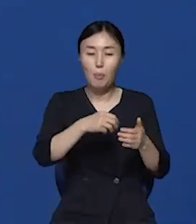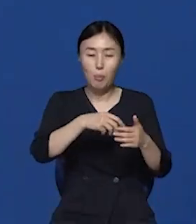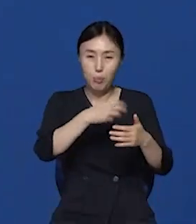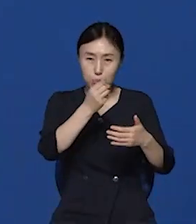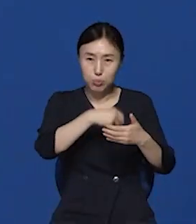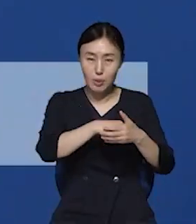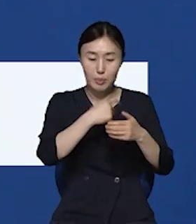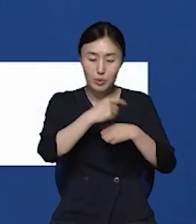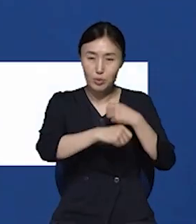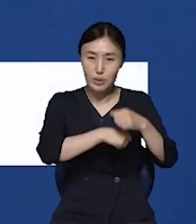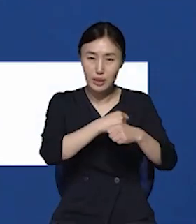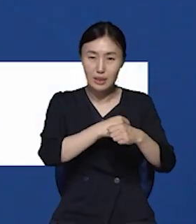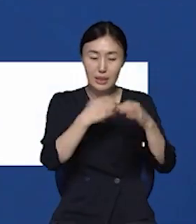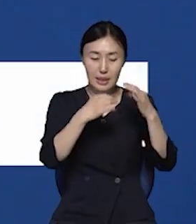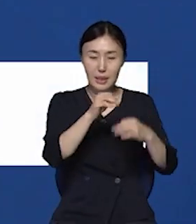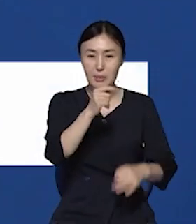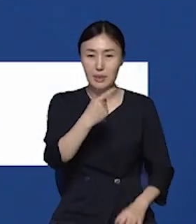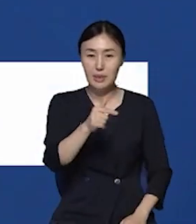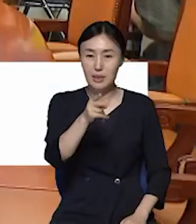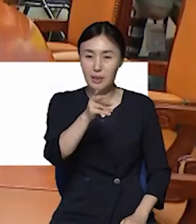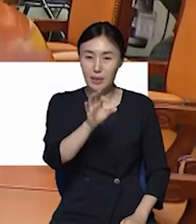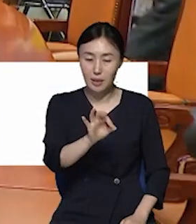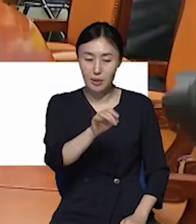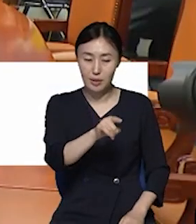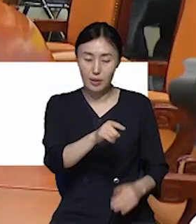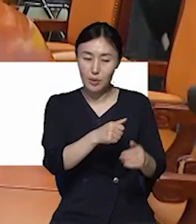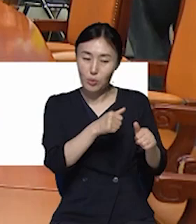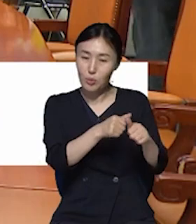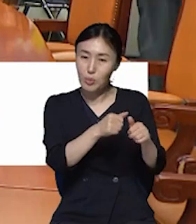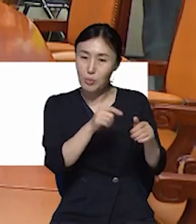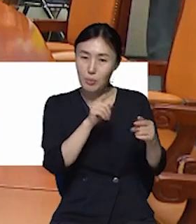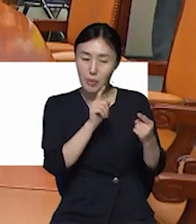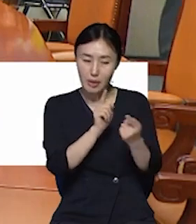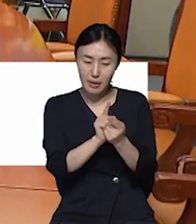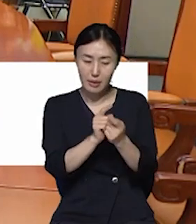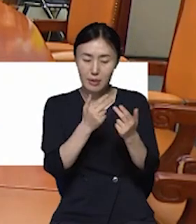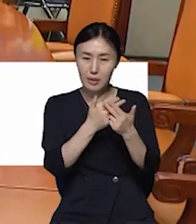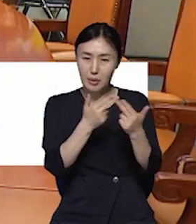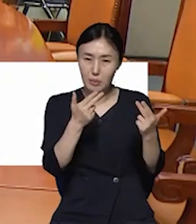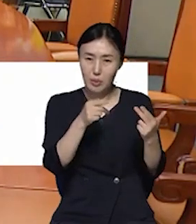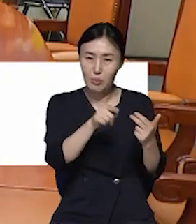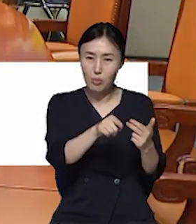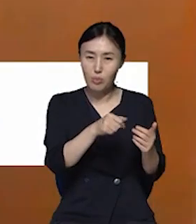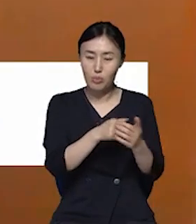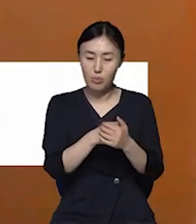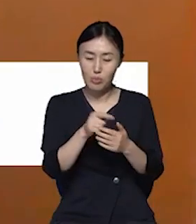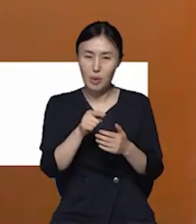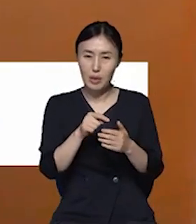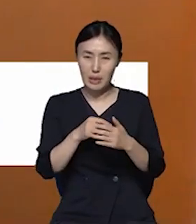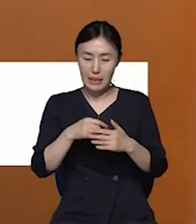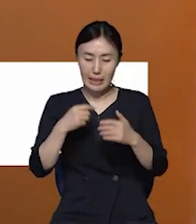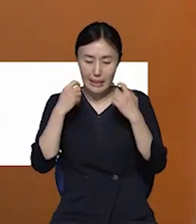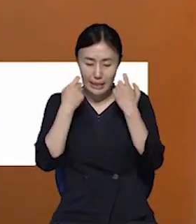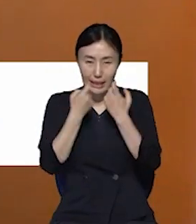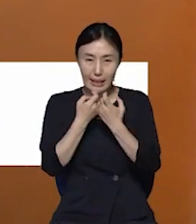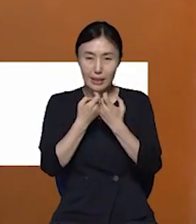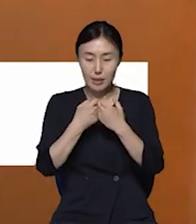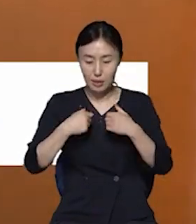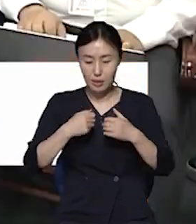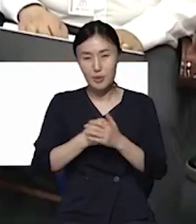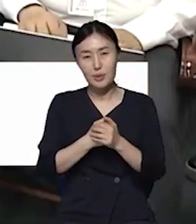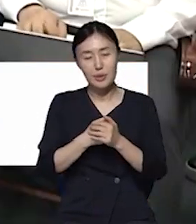상임고문들이 김은경 혁신위원장을 만나 이 대표가 모든 것을 선당 후사의 생각으로 책임지고 결정해야